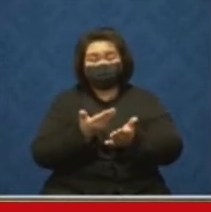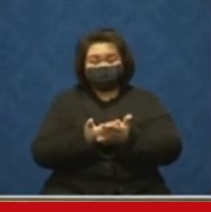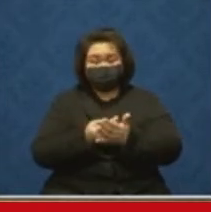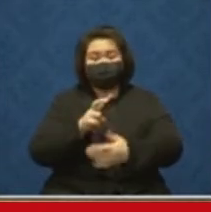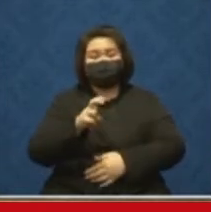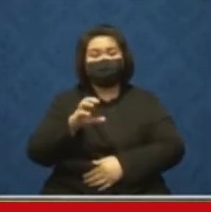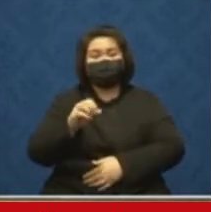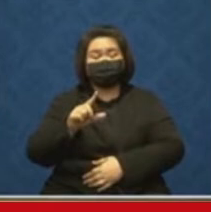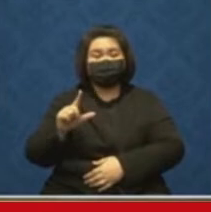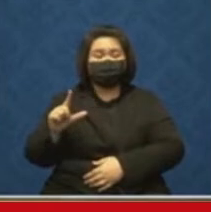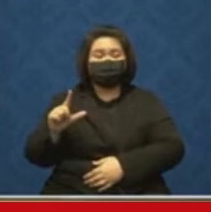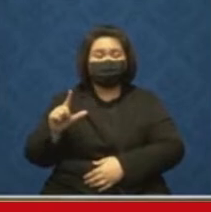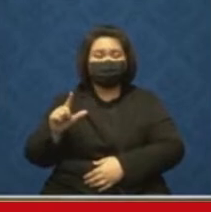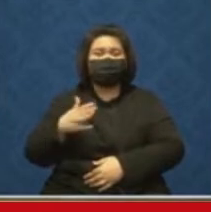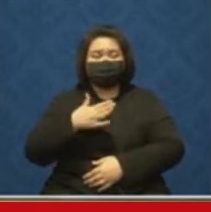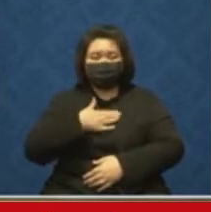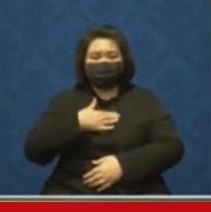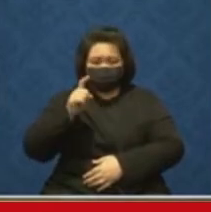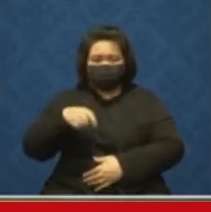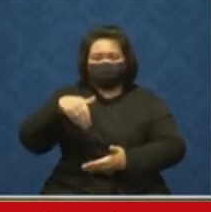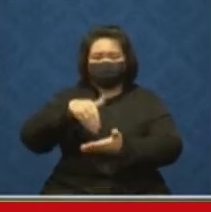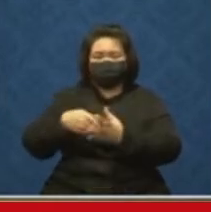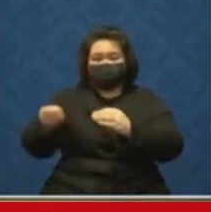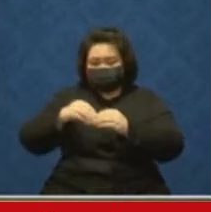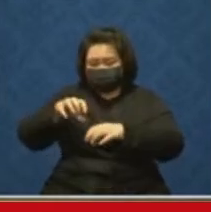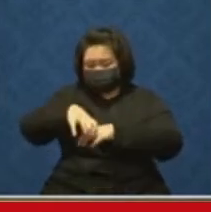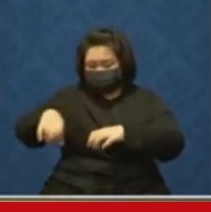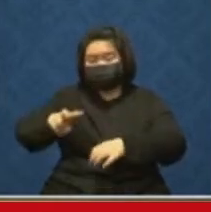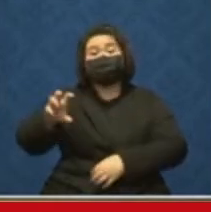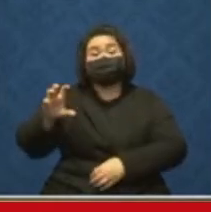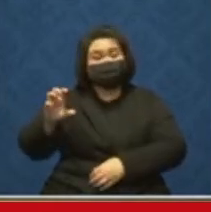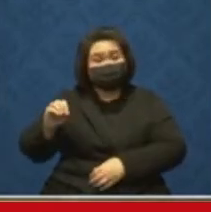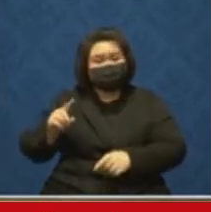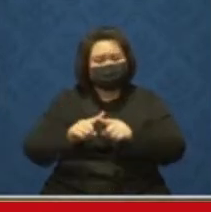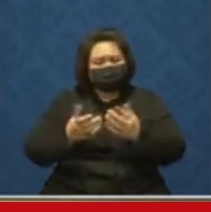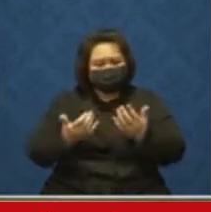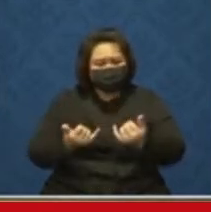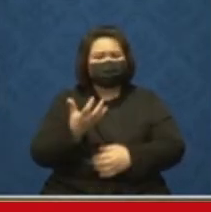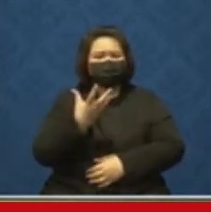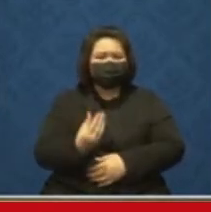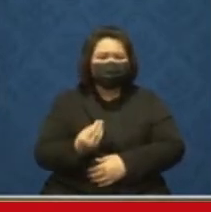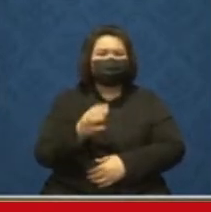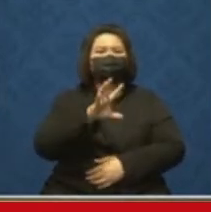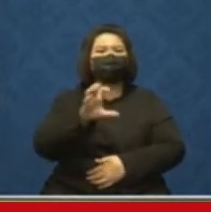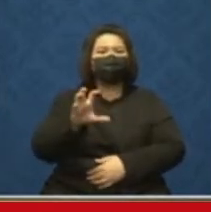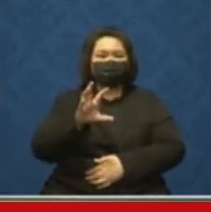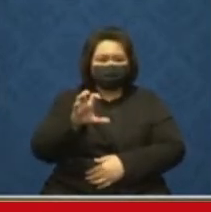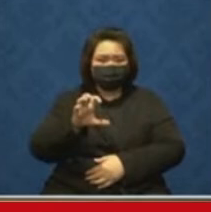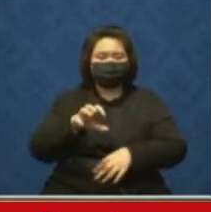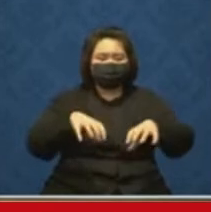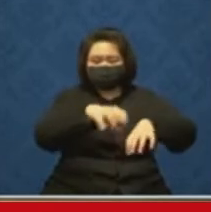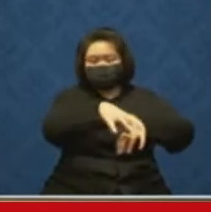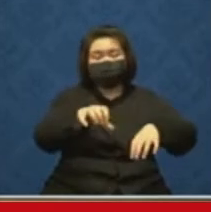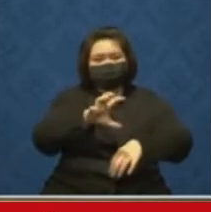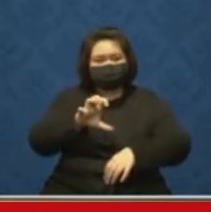เงิน 250 ล้าน ที่เราควรจะมีสย Digital เพิ่มอี 250 ศูย์แต่วนนี้เรากัมีเพียง 500 ศูย์